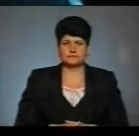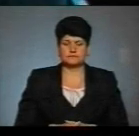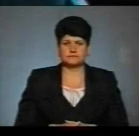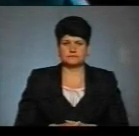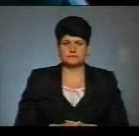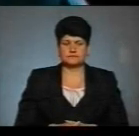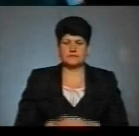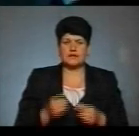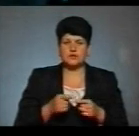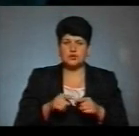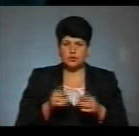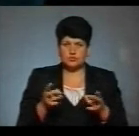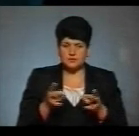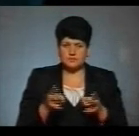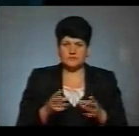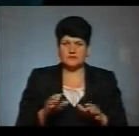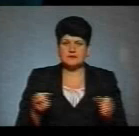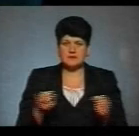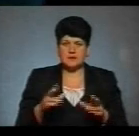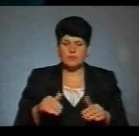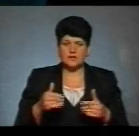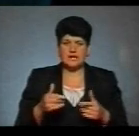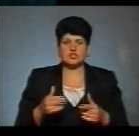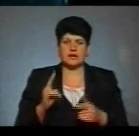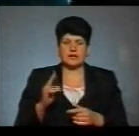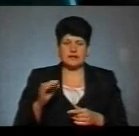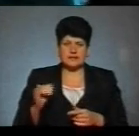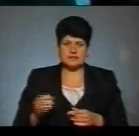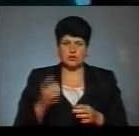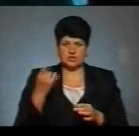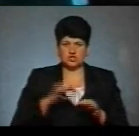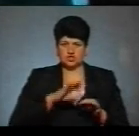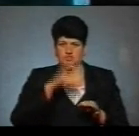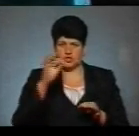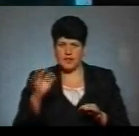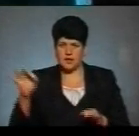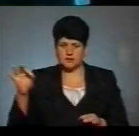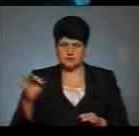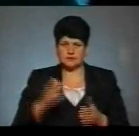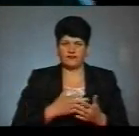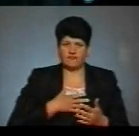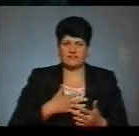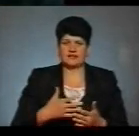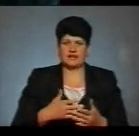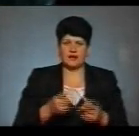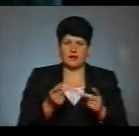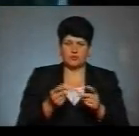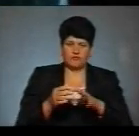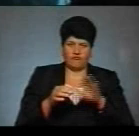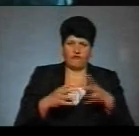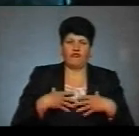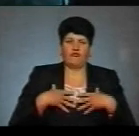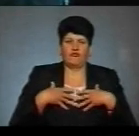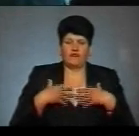Для цього потрібна централізована подача кисню. Через один шланг йде вдих і через другий вигляд.